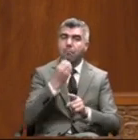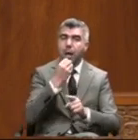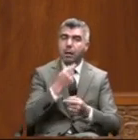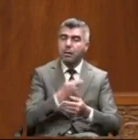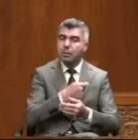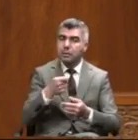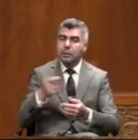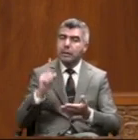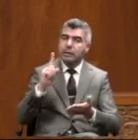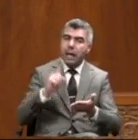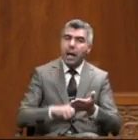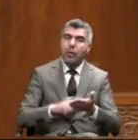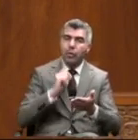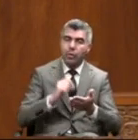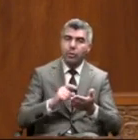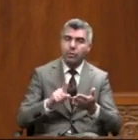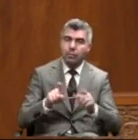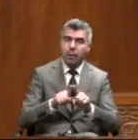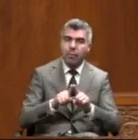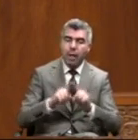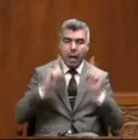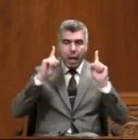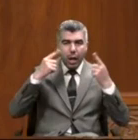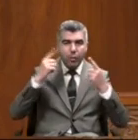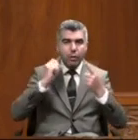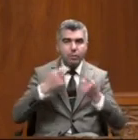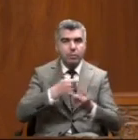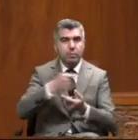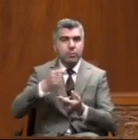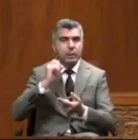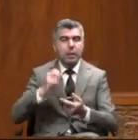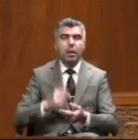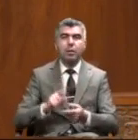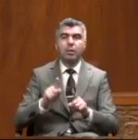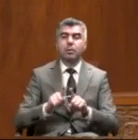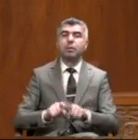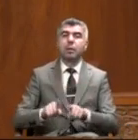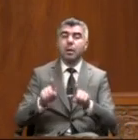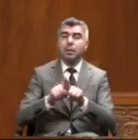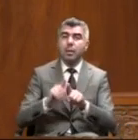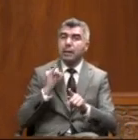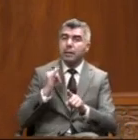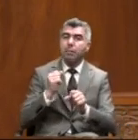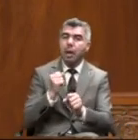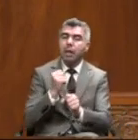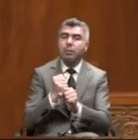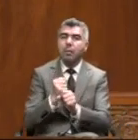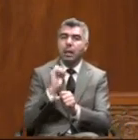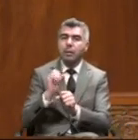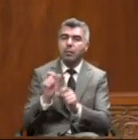الضروريه للحفاظ على ماشيتنا والحفاظ على نشاطي او النشاط الرعوي